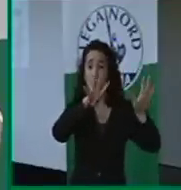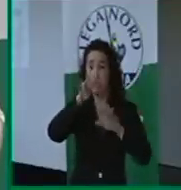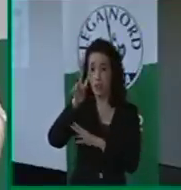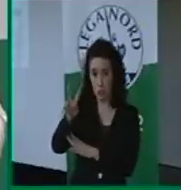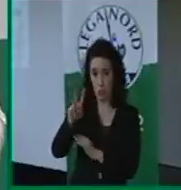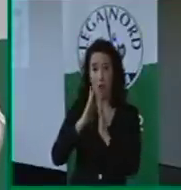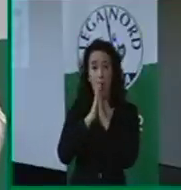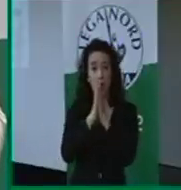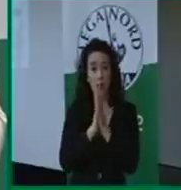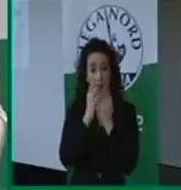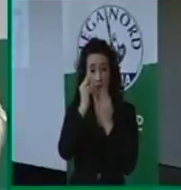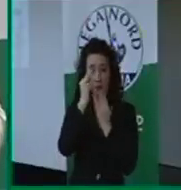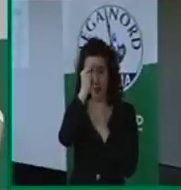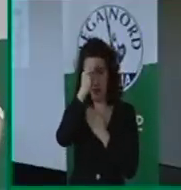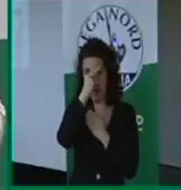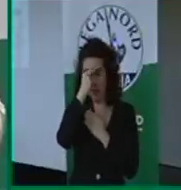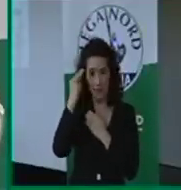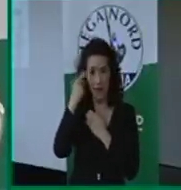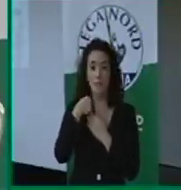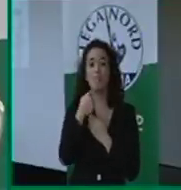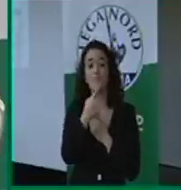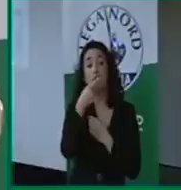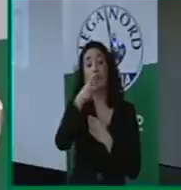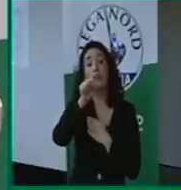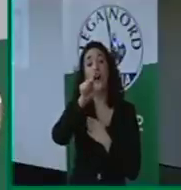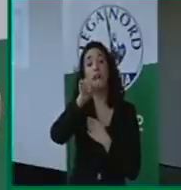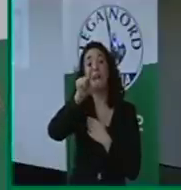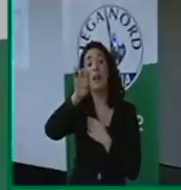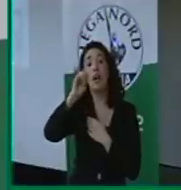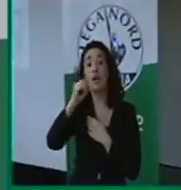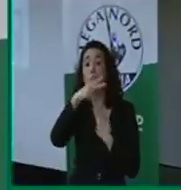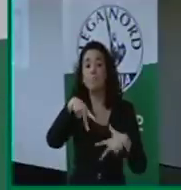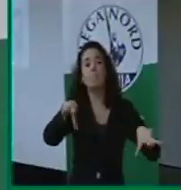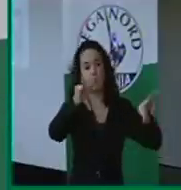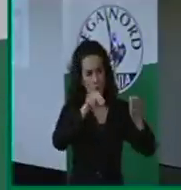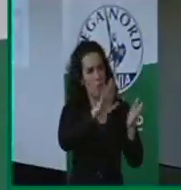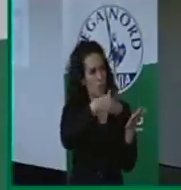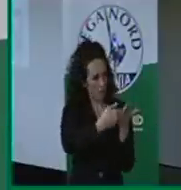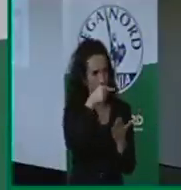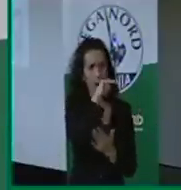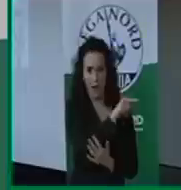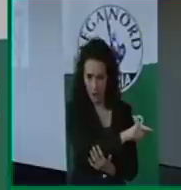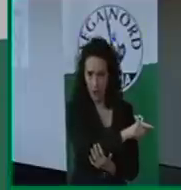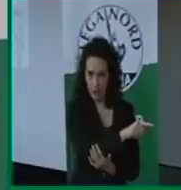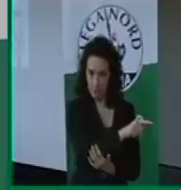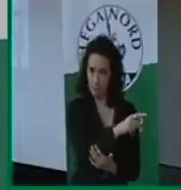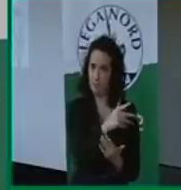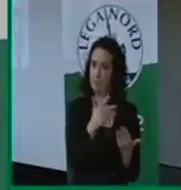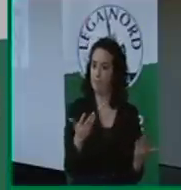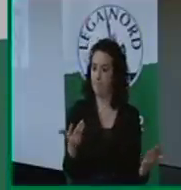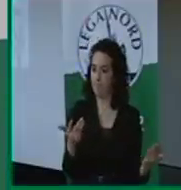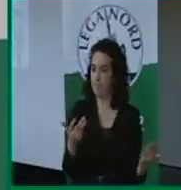la chiesa riabilita Galileo Galilei ora Costui